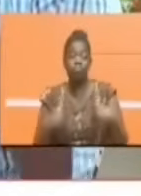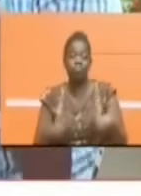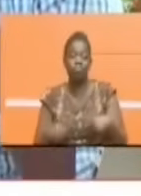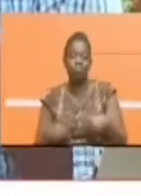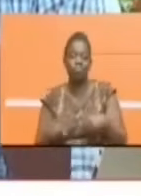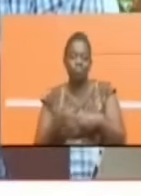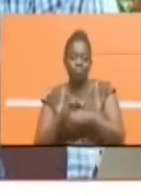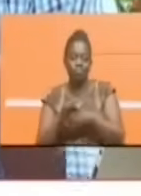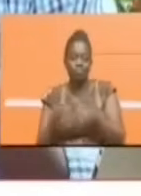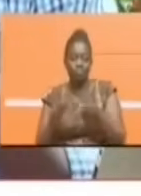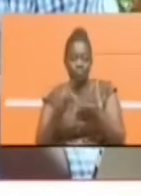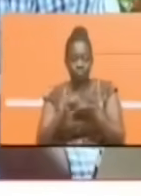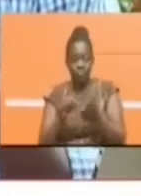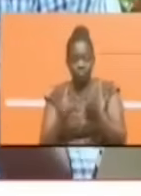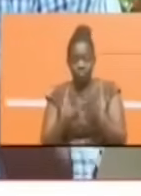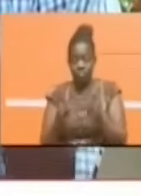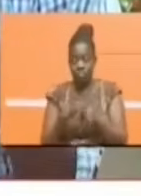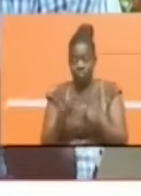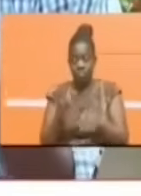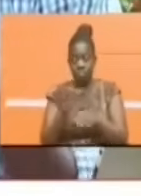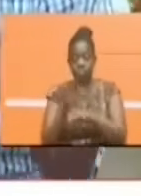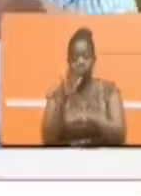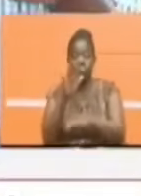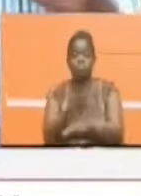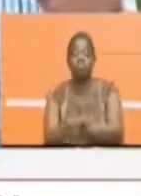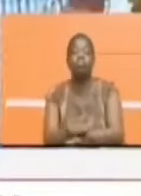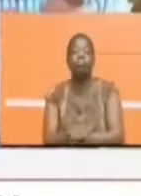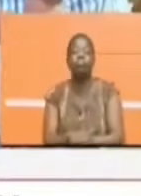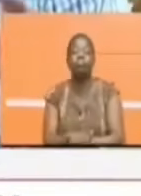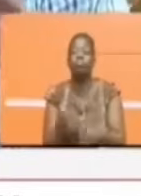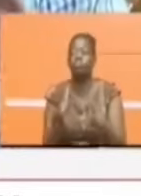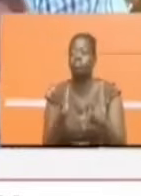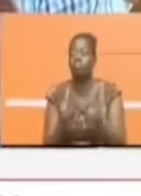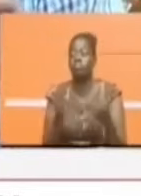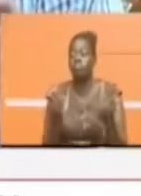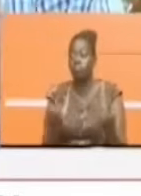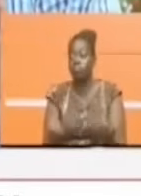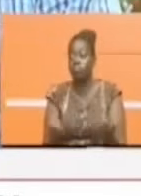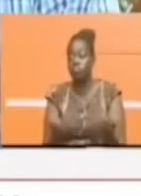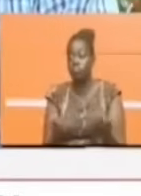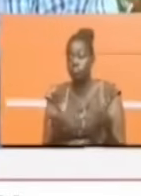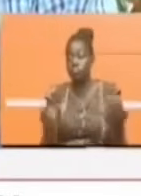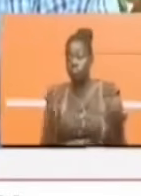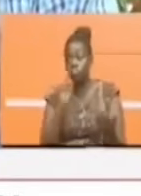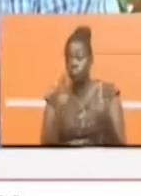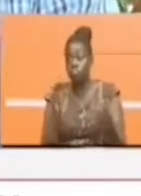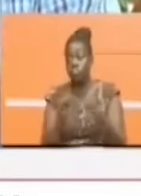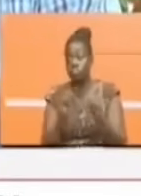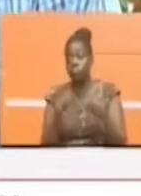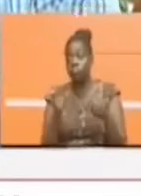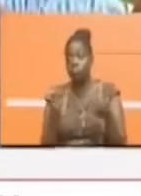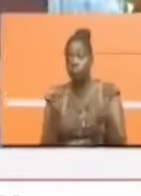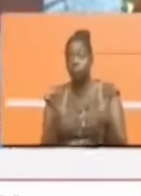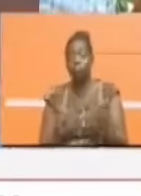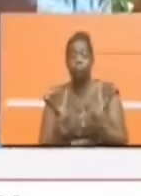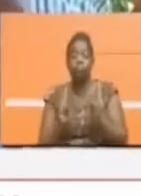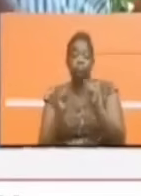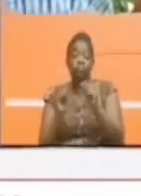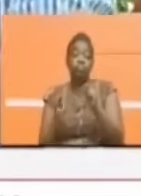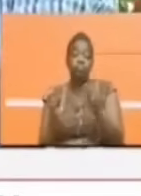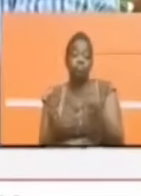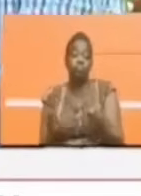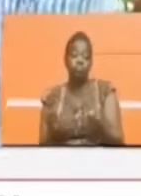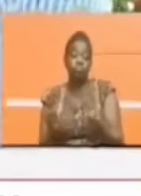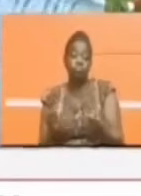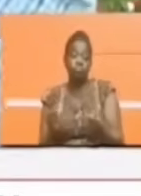project akakwata ensiri nga ne bw'oba okatadde wano nga w'oli ensiri tezikusumbuwa mu kifo